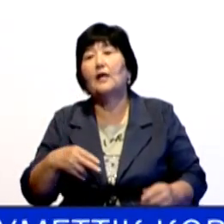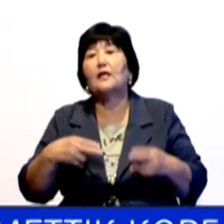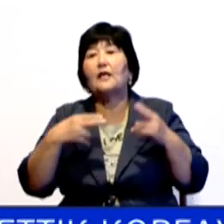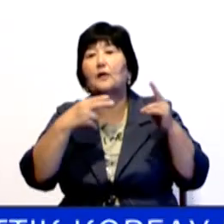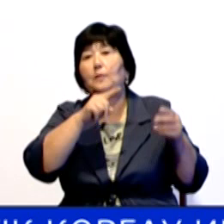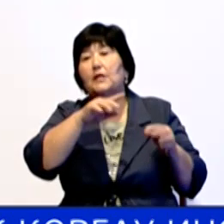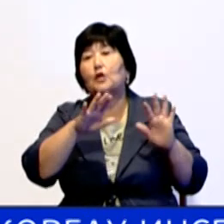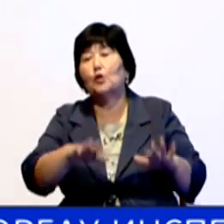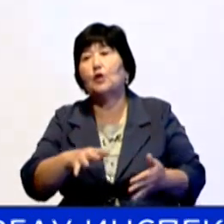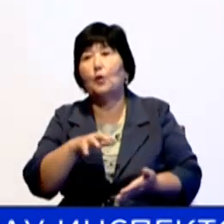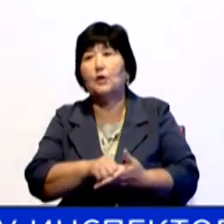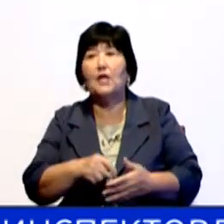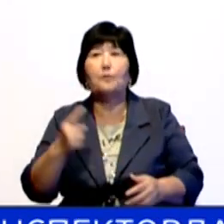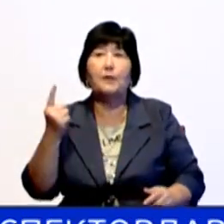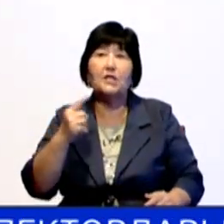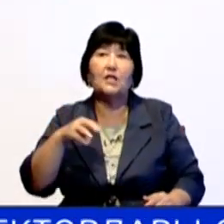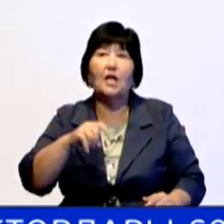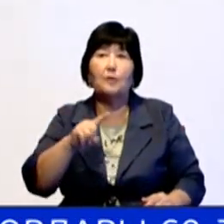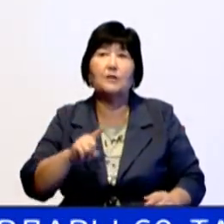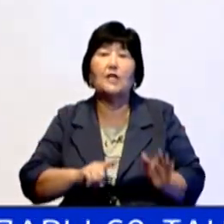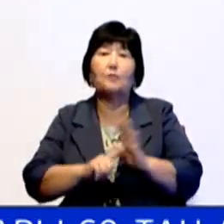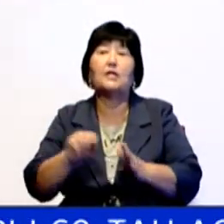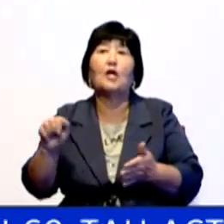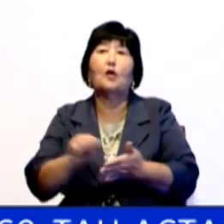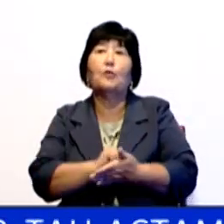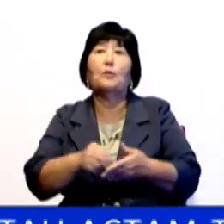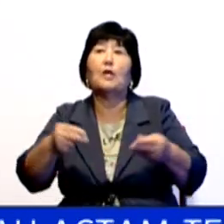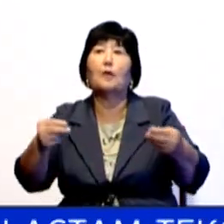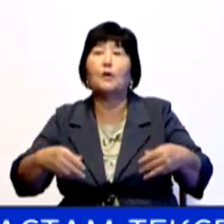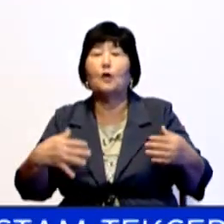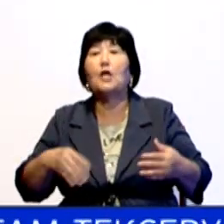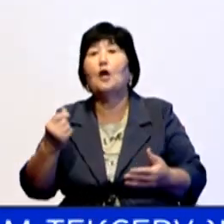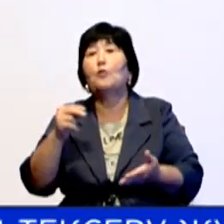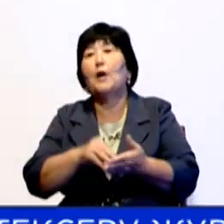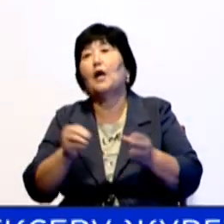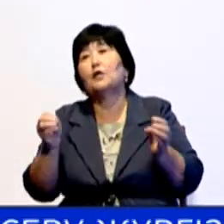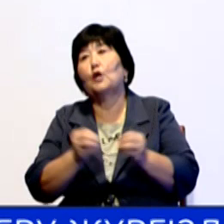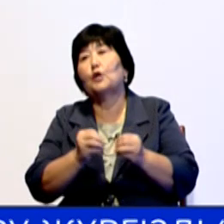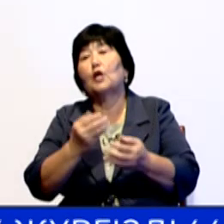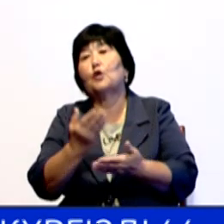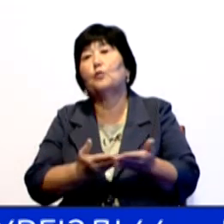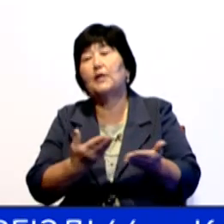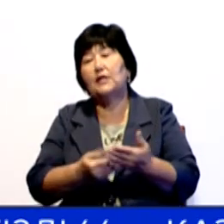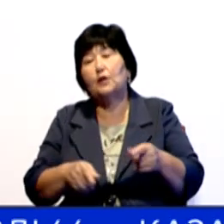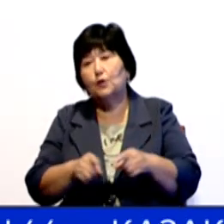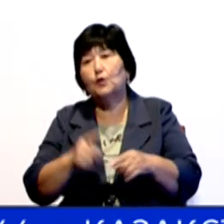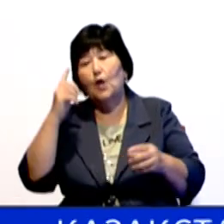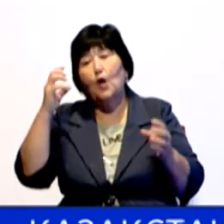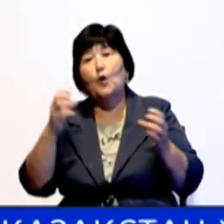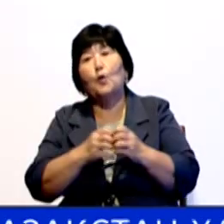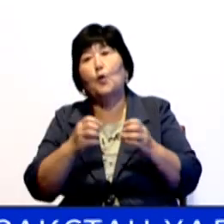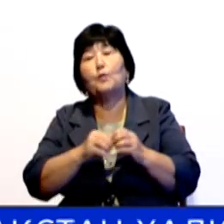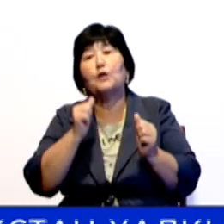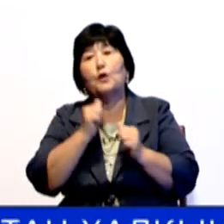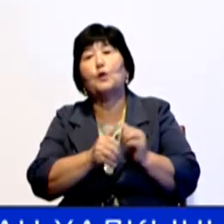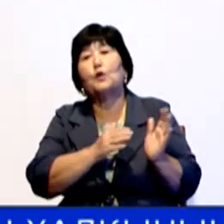жолда орналасқан. Бірінші тамыздан бастап меморандумға қол қойылды. Бағаны тұрақтылу мақсатында сондай-ақ көмірмен